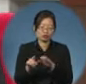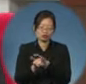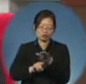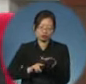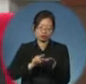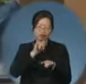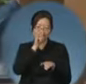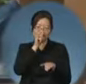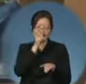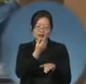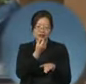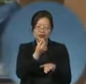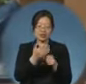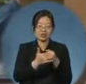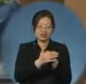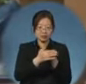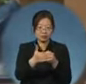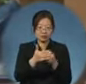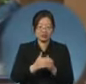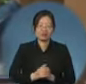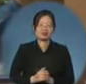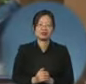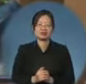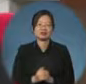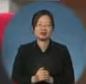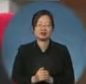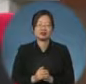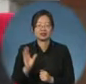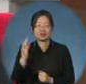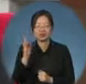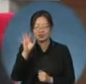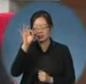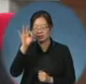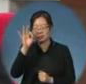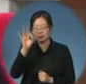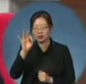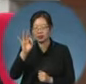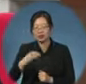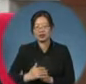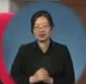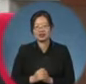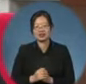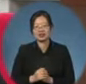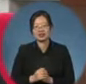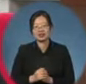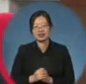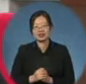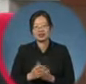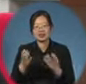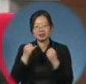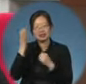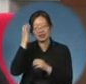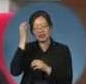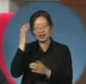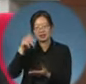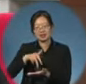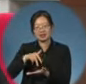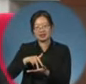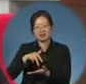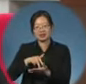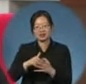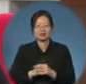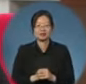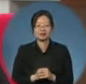있었겠죠 매도 이제 깨닫게 될 겁니다 그렇지 않을까요 뭐 그렇게 생각하고